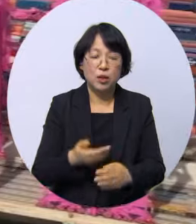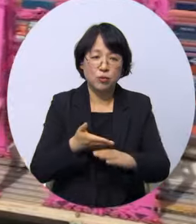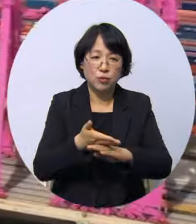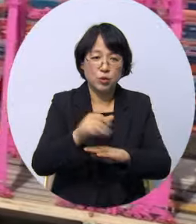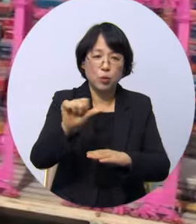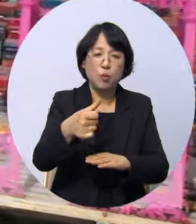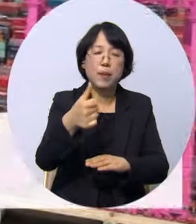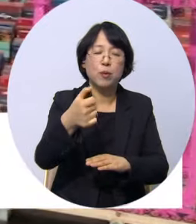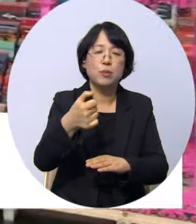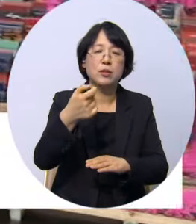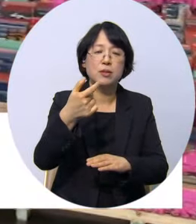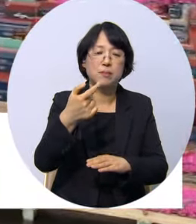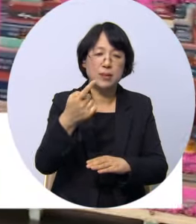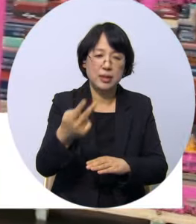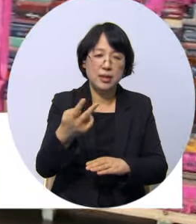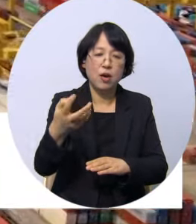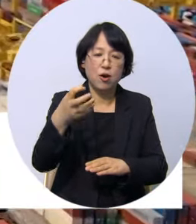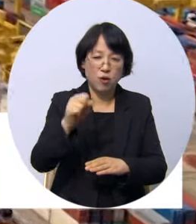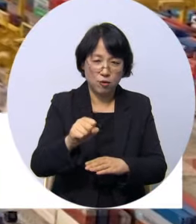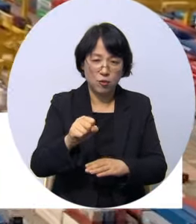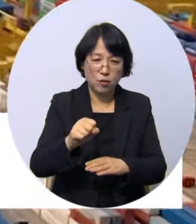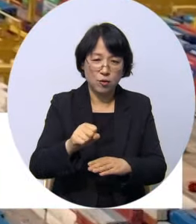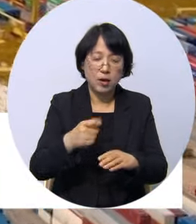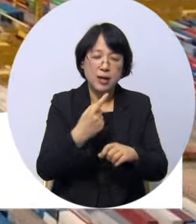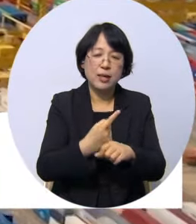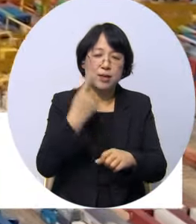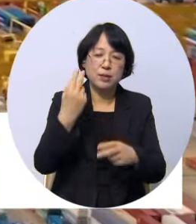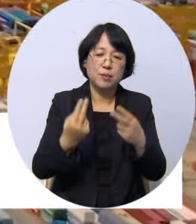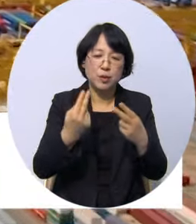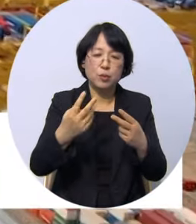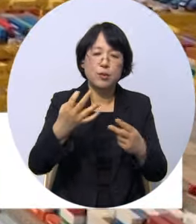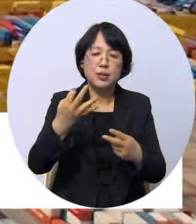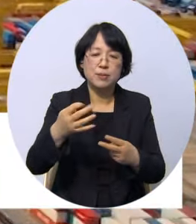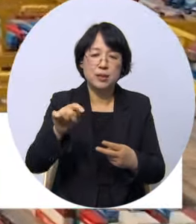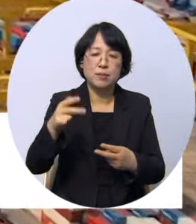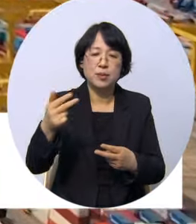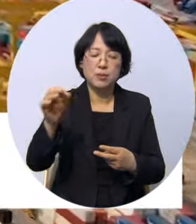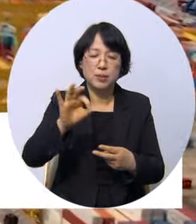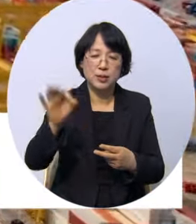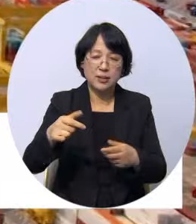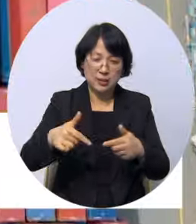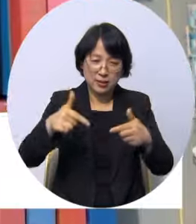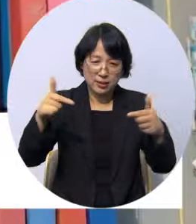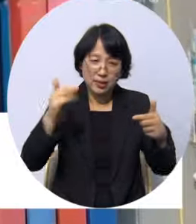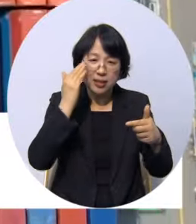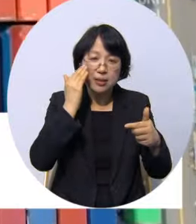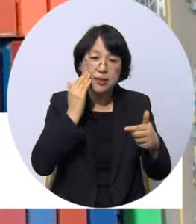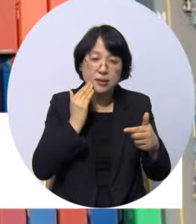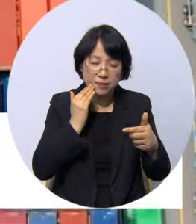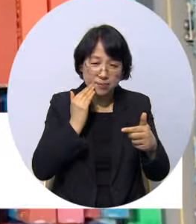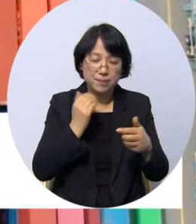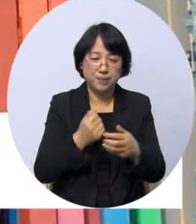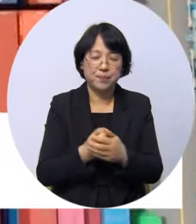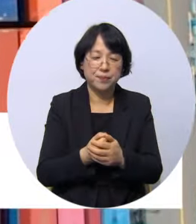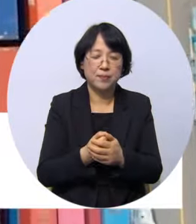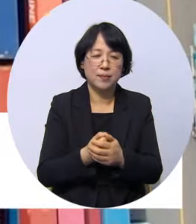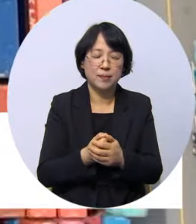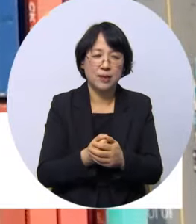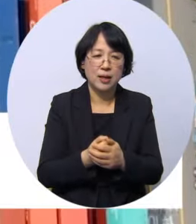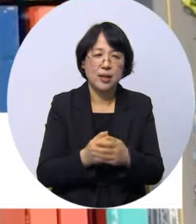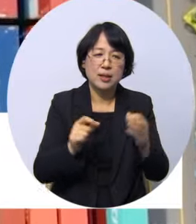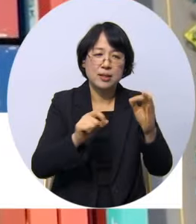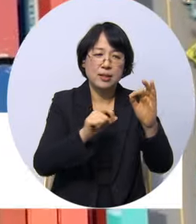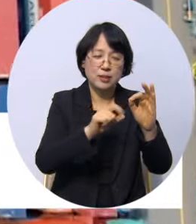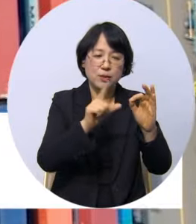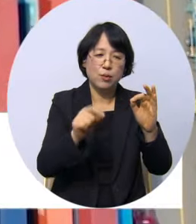552억 2천만 달러로 1년 전보다 14.7% 늘며 경상수지 흑자를 주도했습니다 앞서 지난해 10월